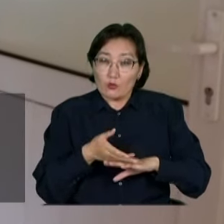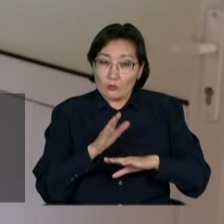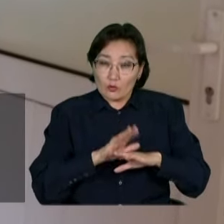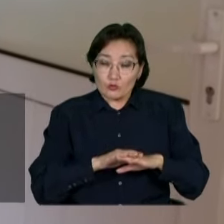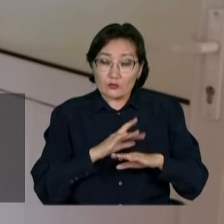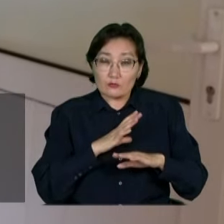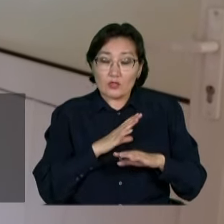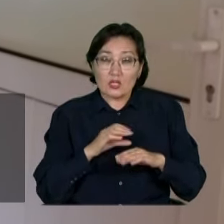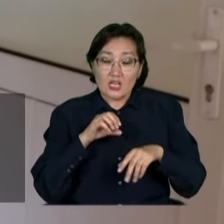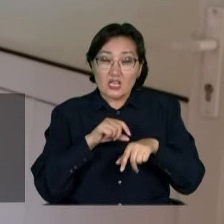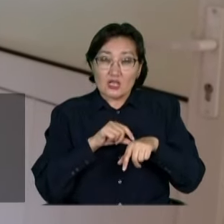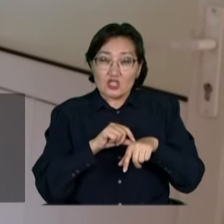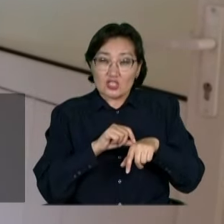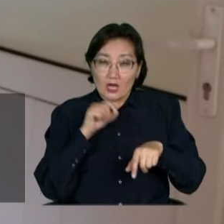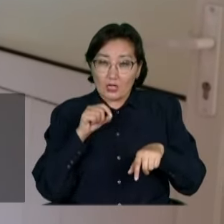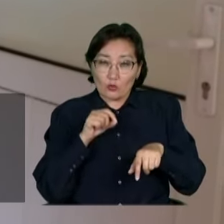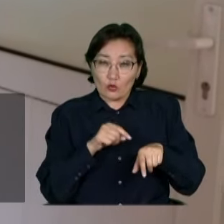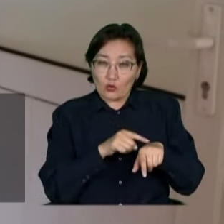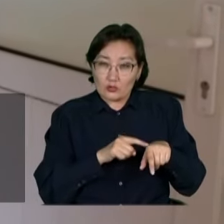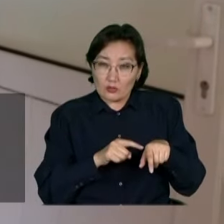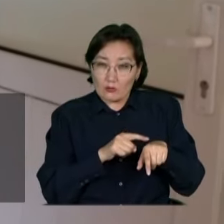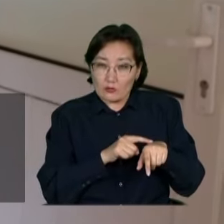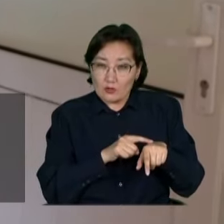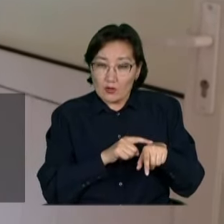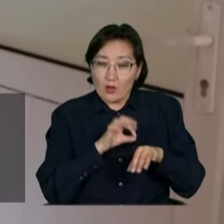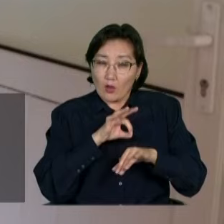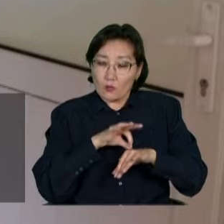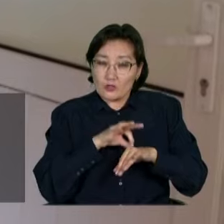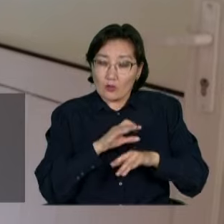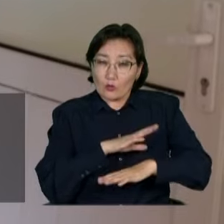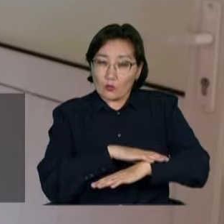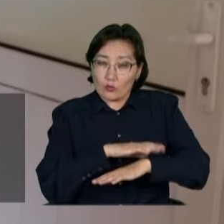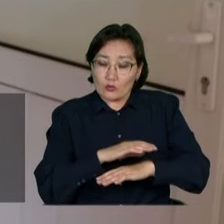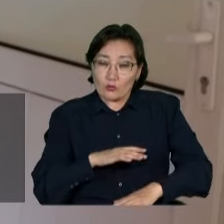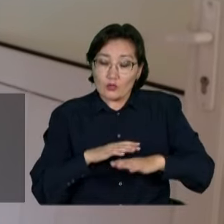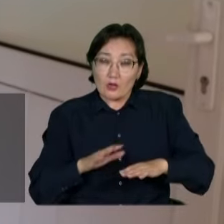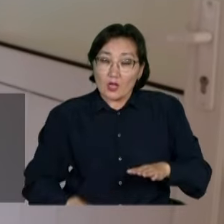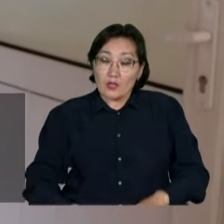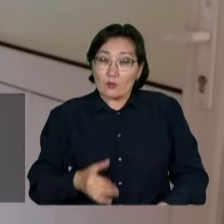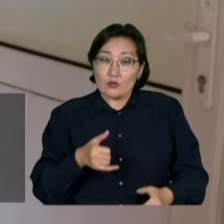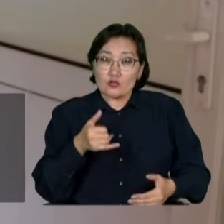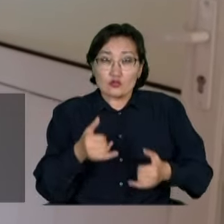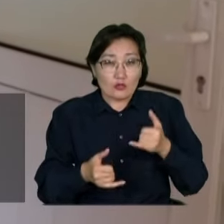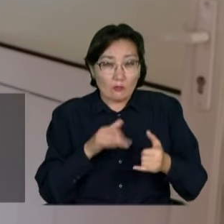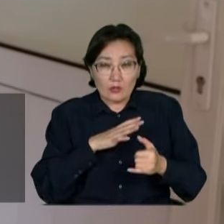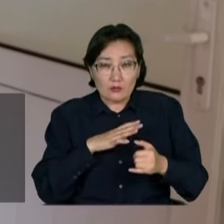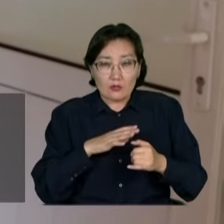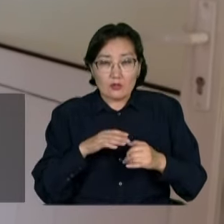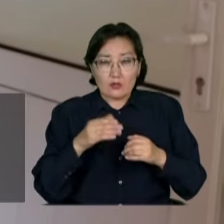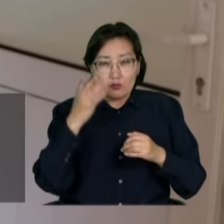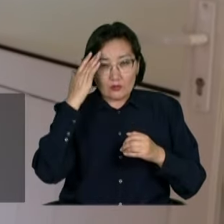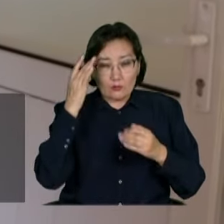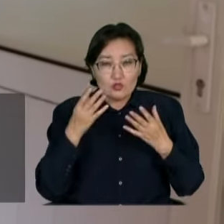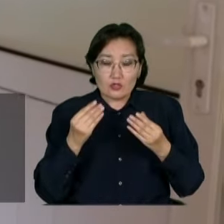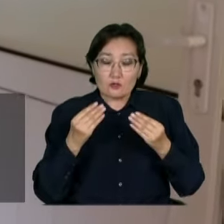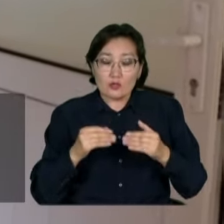Жаңағыдай шаққан орны ауырып, ұйып, қолын қозғай алмай, аяқтарын баса алмай қалды. Тершеңдік болды. Жиі